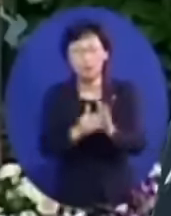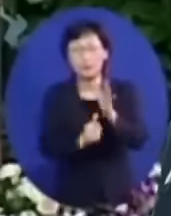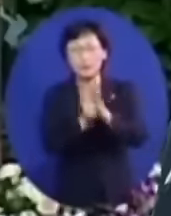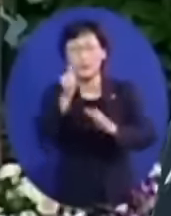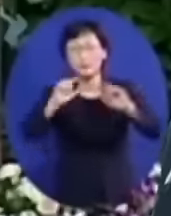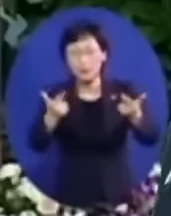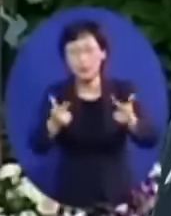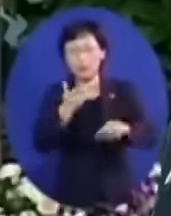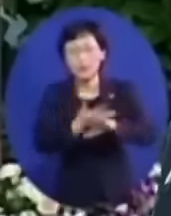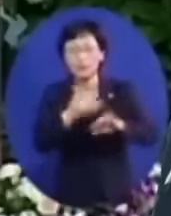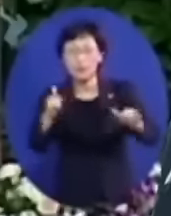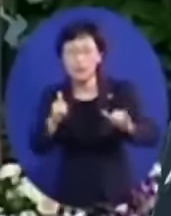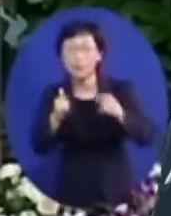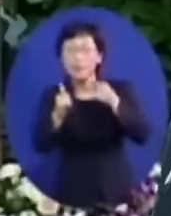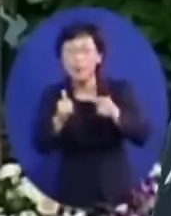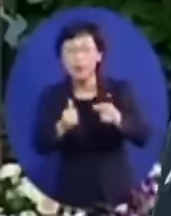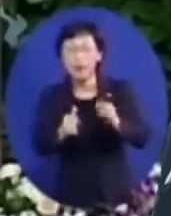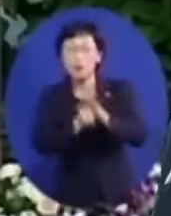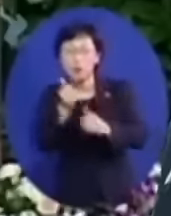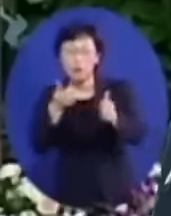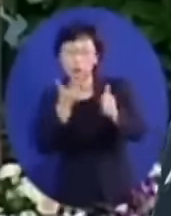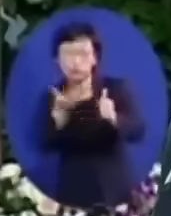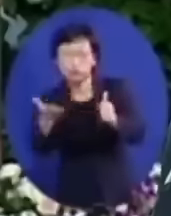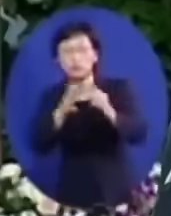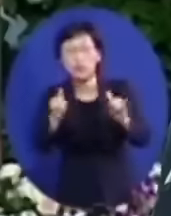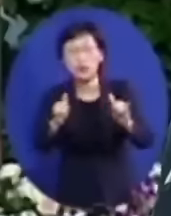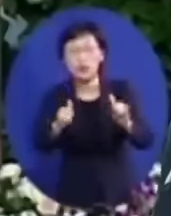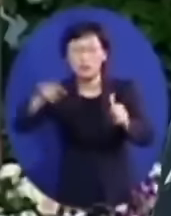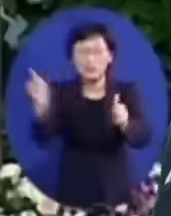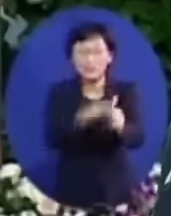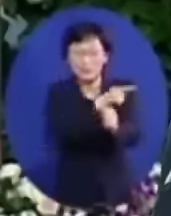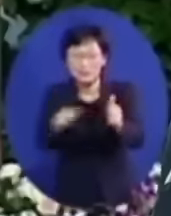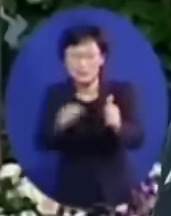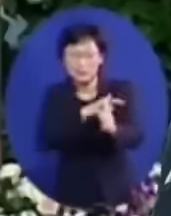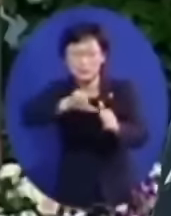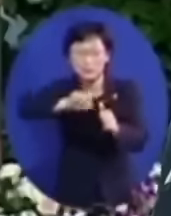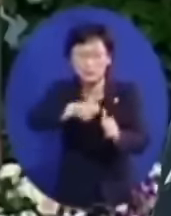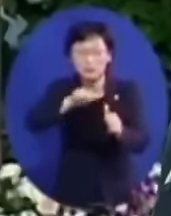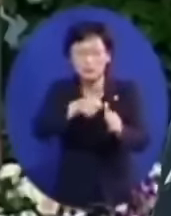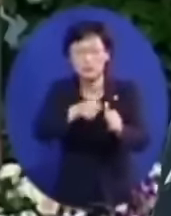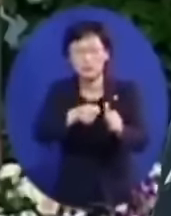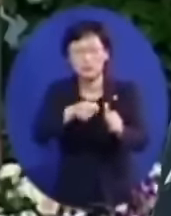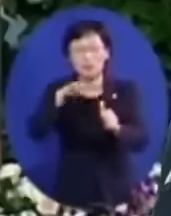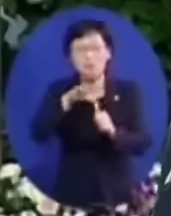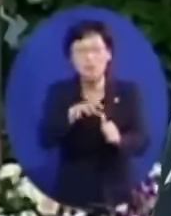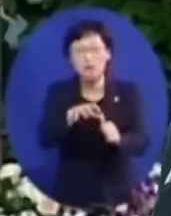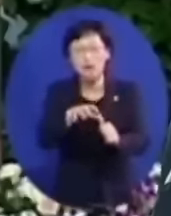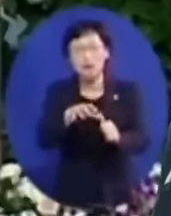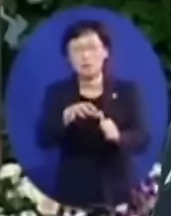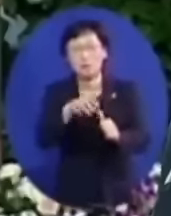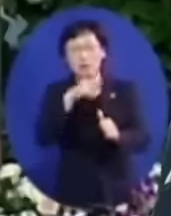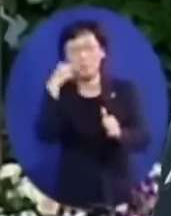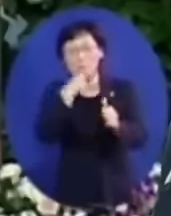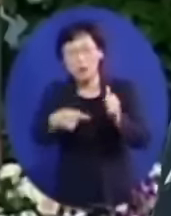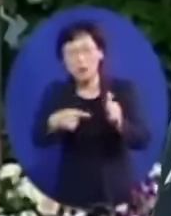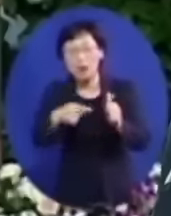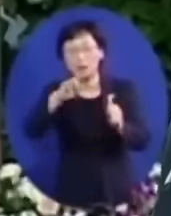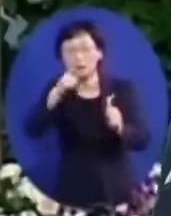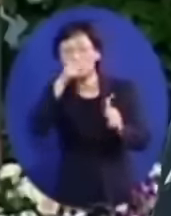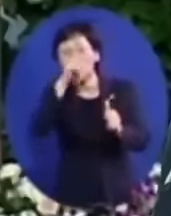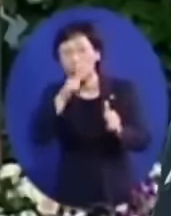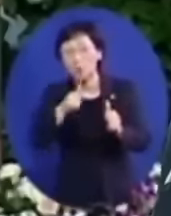사람들에게 소망을 주던 사람은 모진 매를 맞고 고문을 당하고 불이익을 당해도